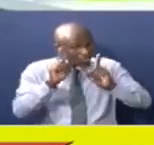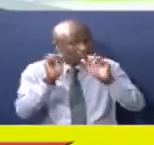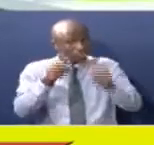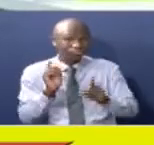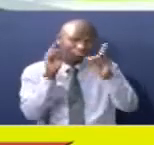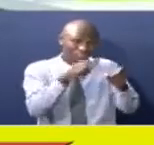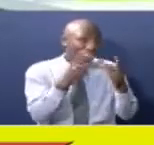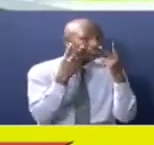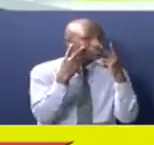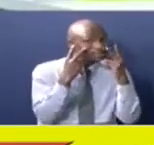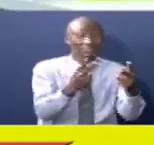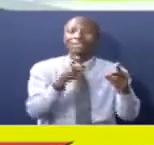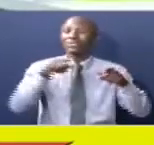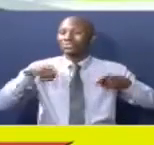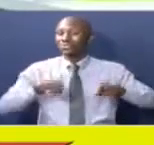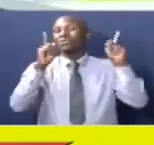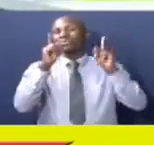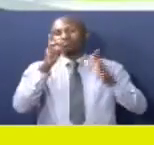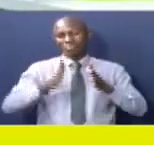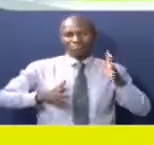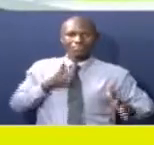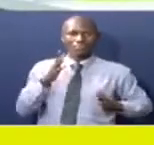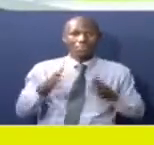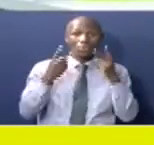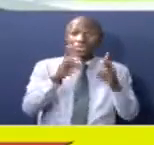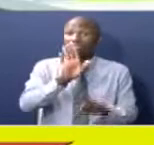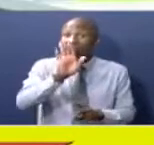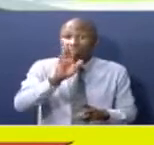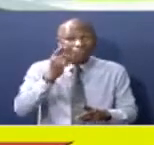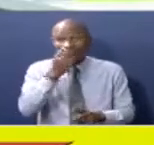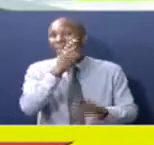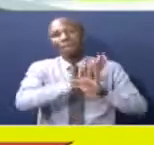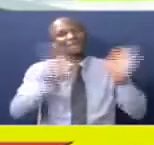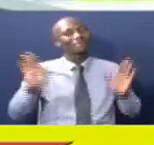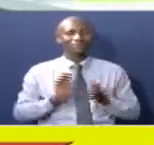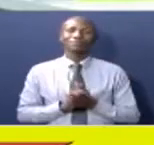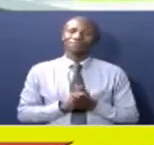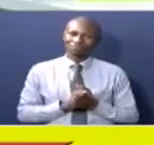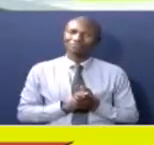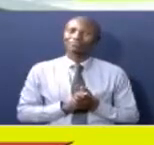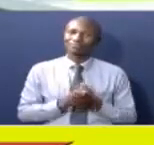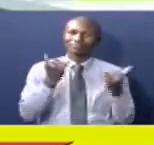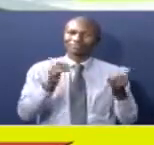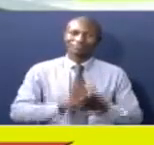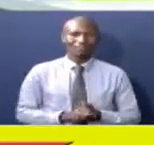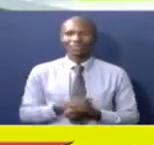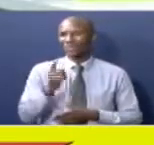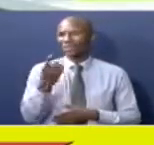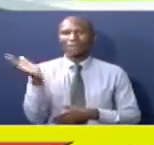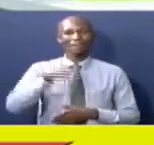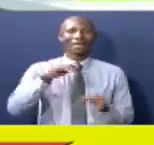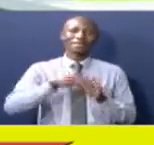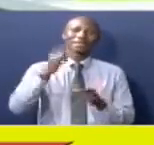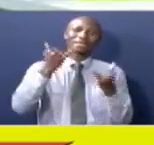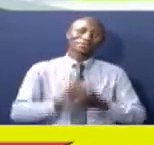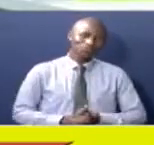wamina kukwata isemba yuyu wiyone na medho makuwe mwene. Na hindi mwasezia, doke ngutunge wa kuitundhi ya